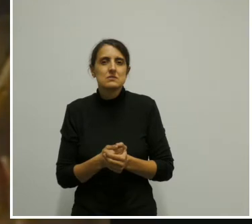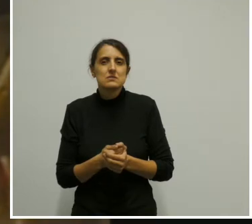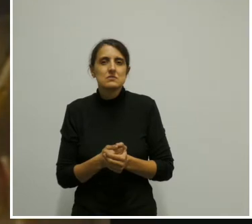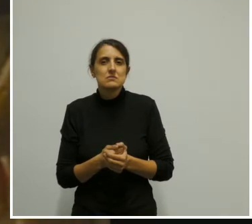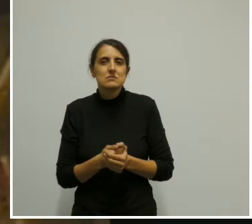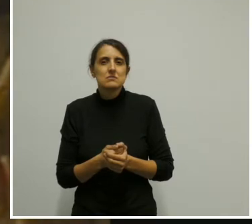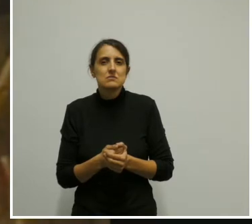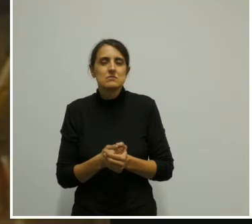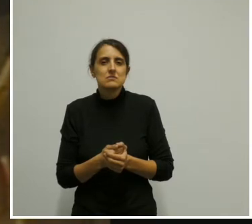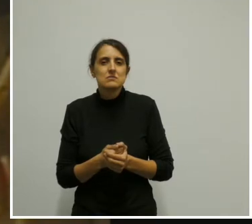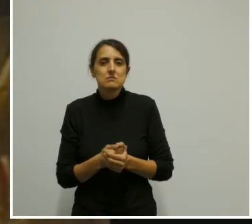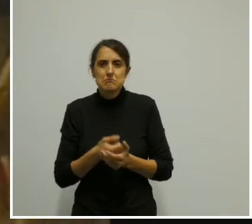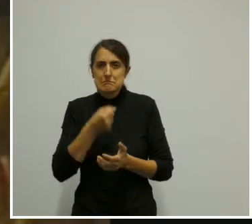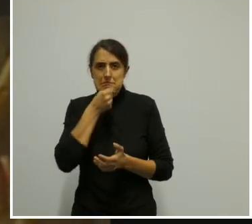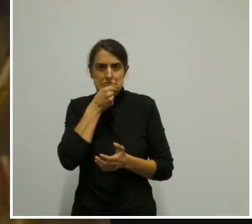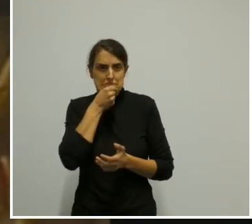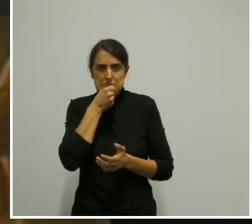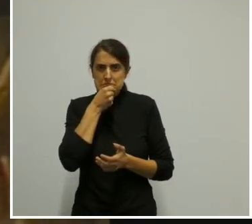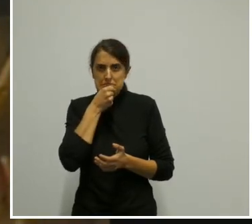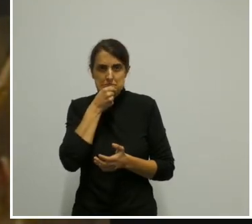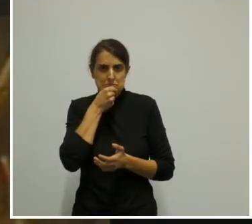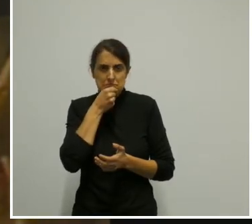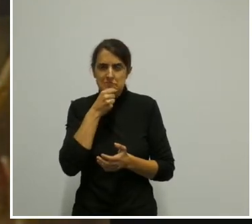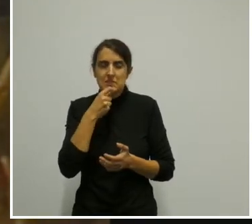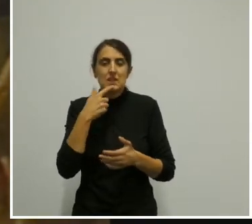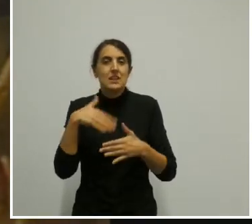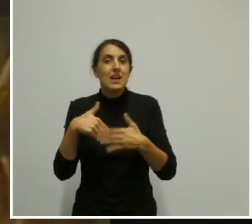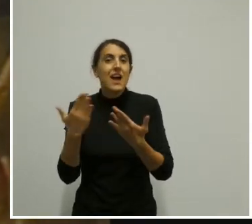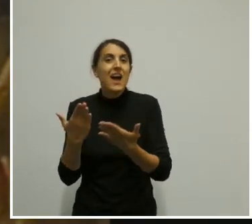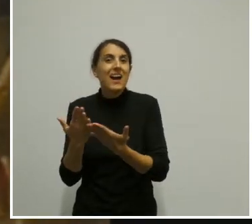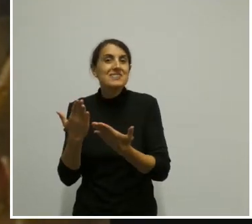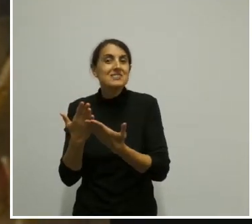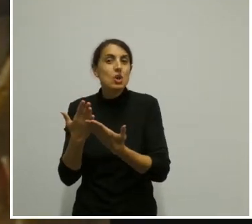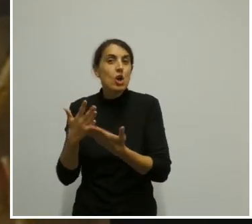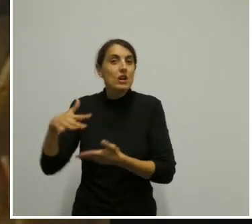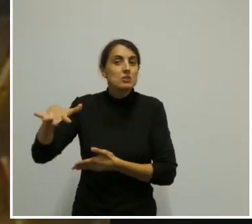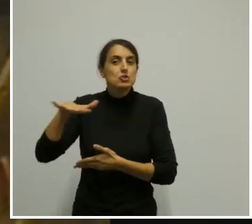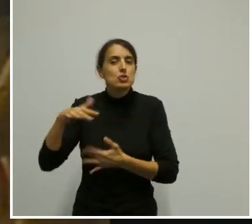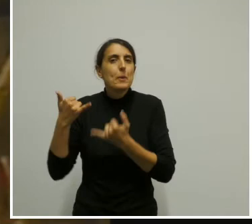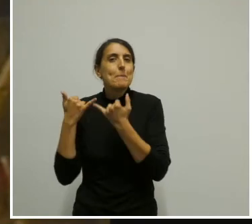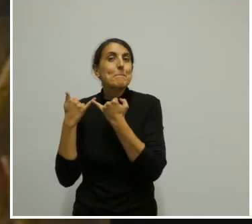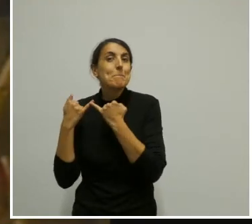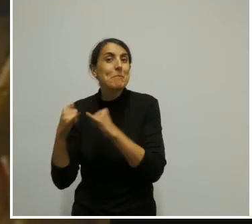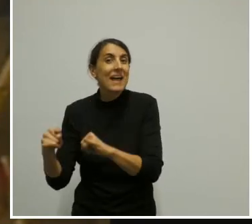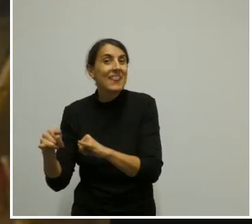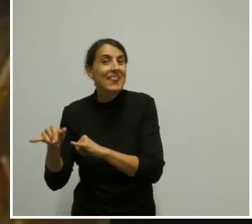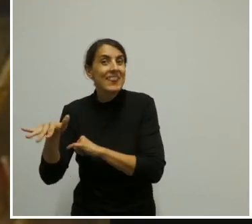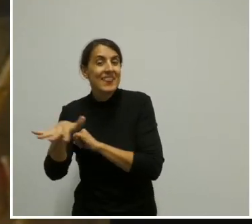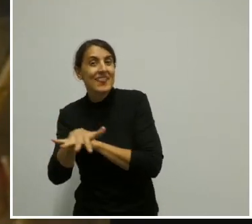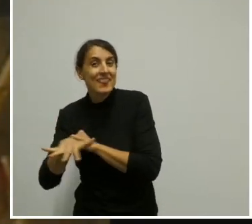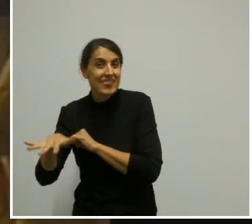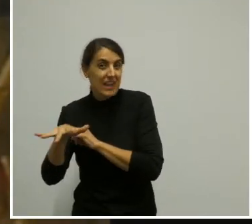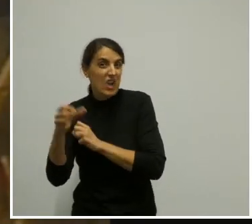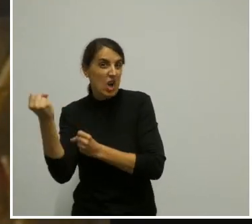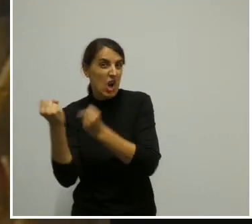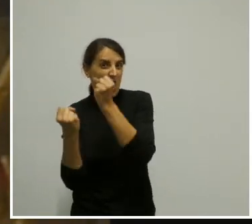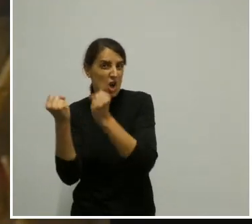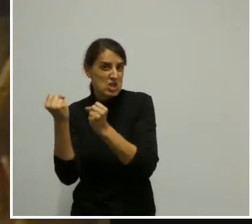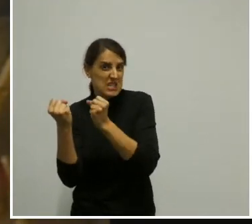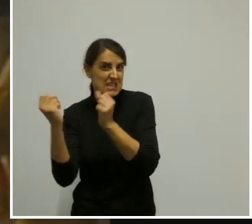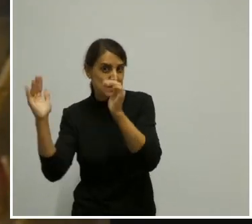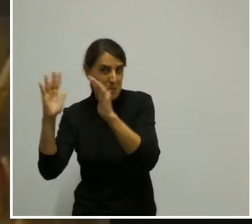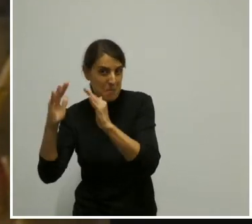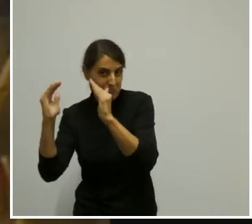que és de quines escoles estan pacificades i quines estan pensades, no? Perquè